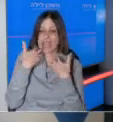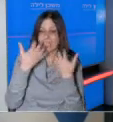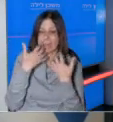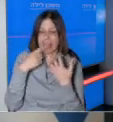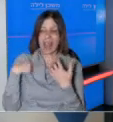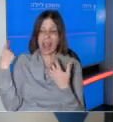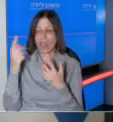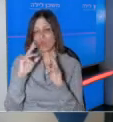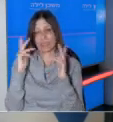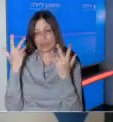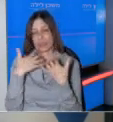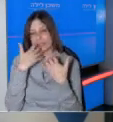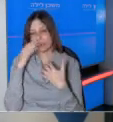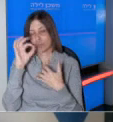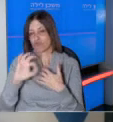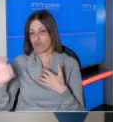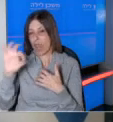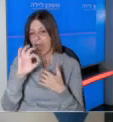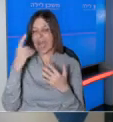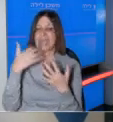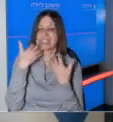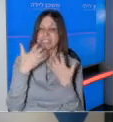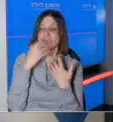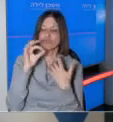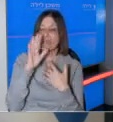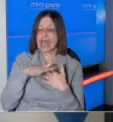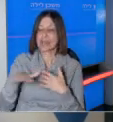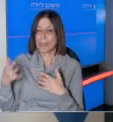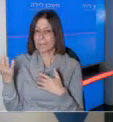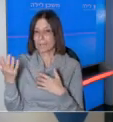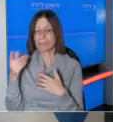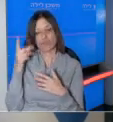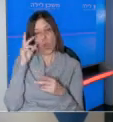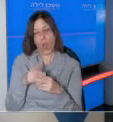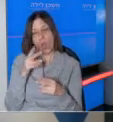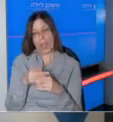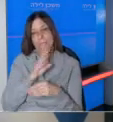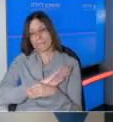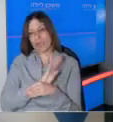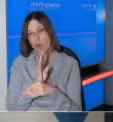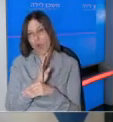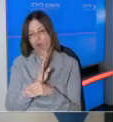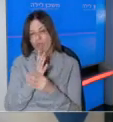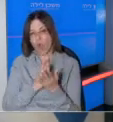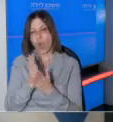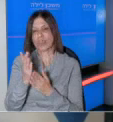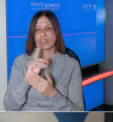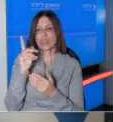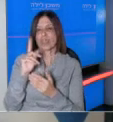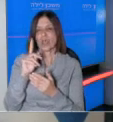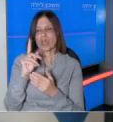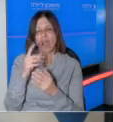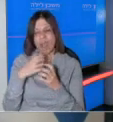לנו ולציבור את הסיפור שלך. את הסיפור של ילדים שחולים בקורונה כרונית, long